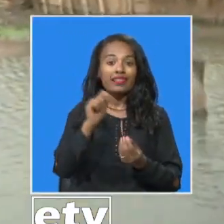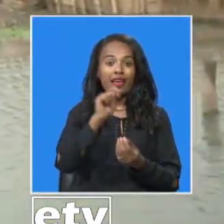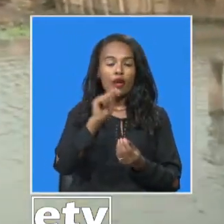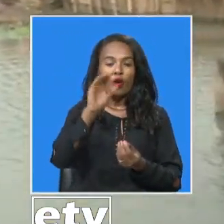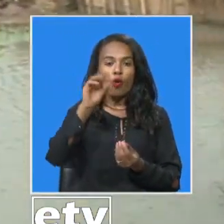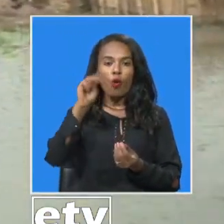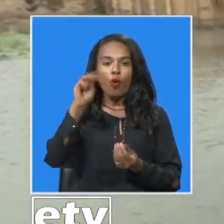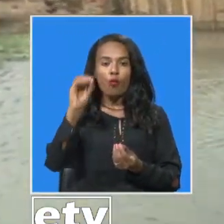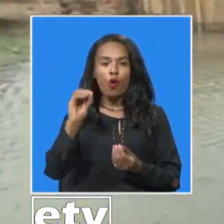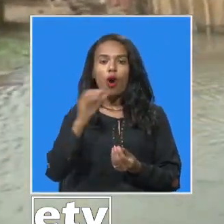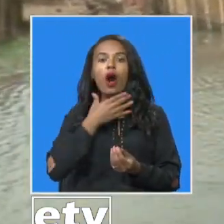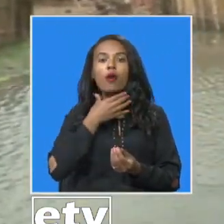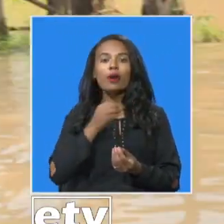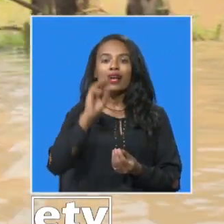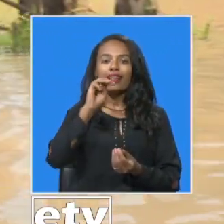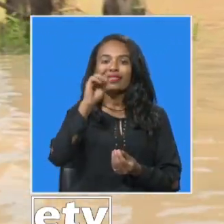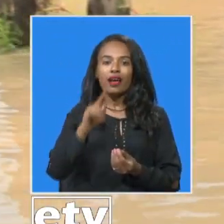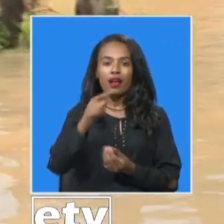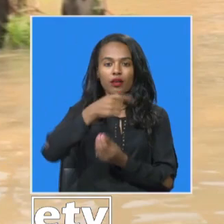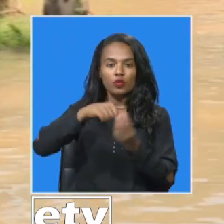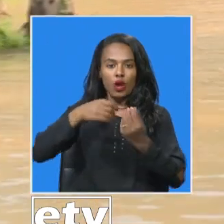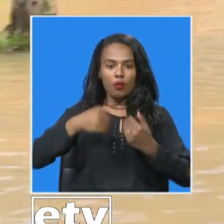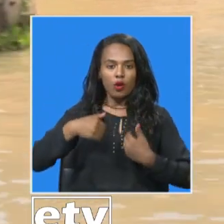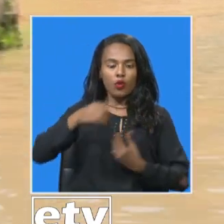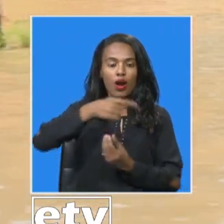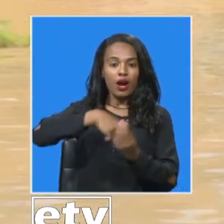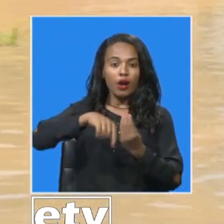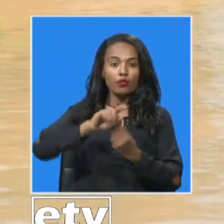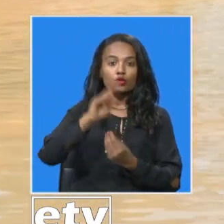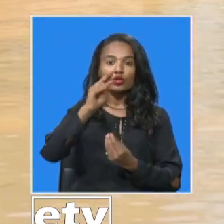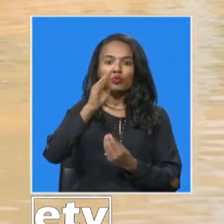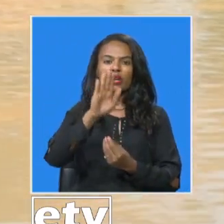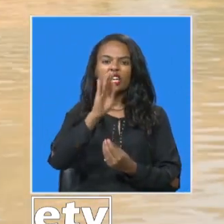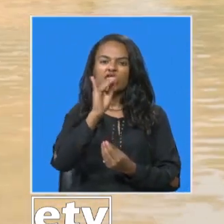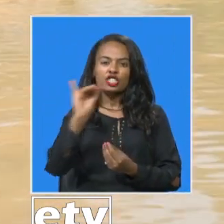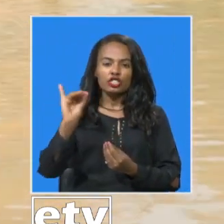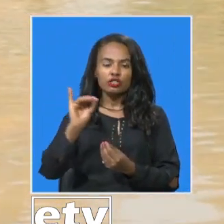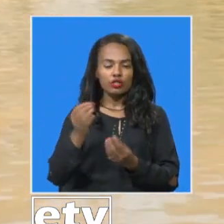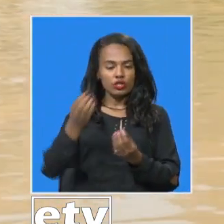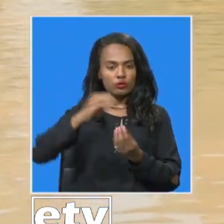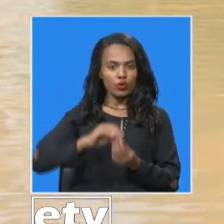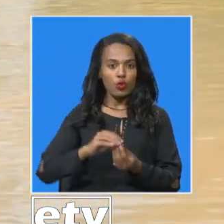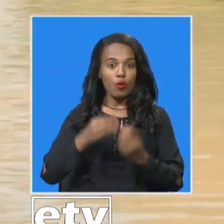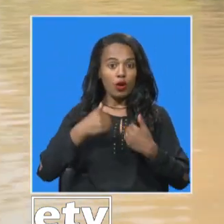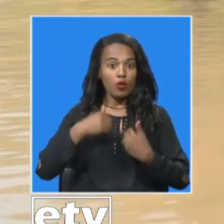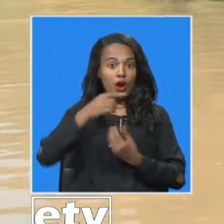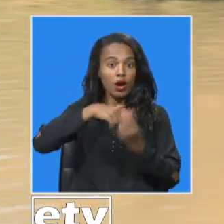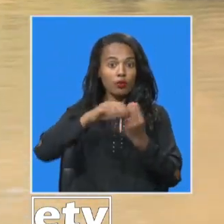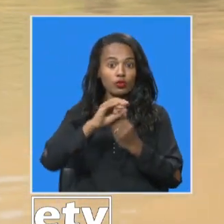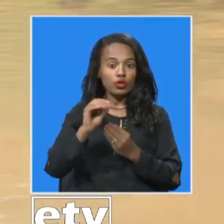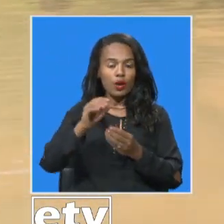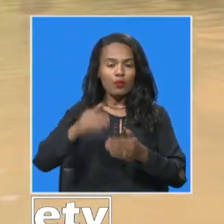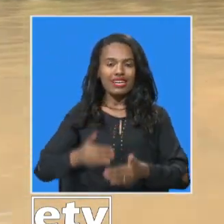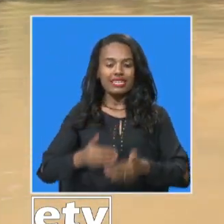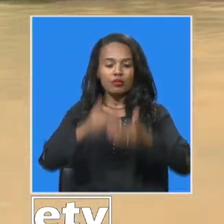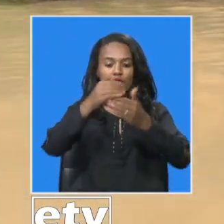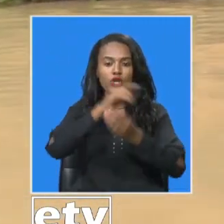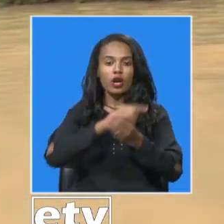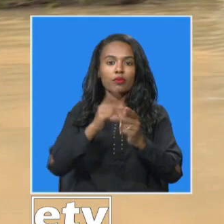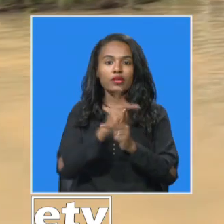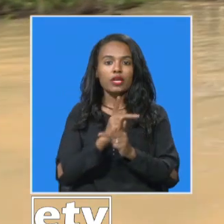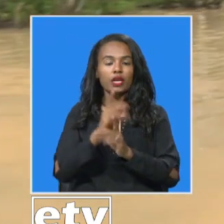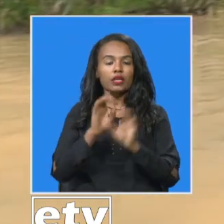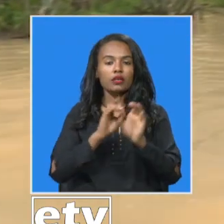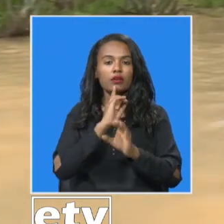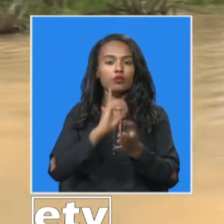ወንዞች እንዲሁም በአማራ ክልል በጣና ሐይቅ ዙሪያ ባሉ አካባቢዎች የመገጭ ርብና ጉመራ ወንዞችን ተከትሎ ያሉ አካባቢዎችና በግድቦች አካባቢ ጥንቃቄ